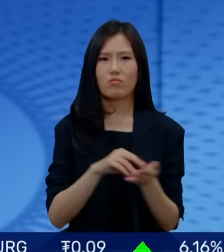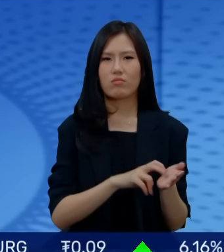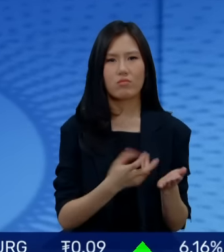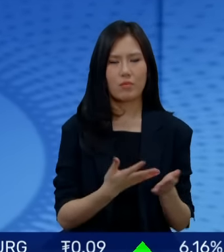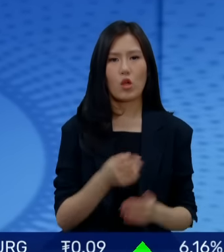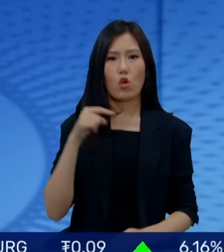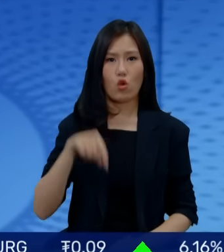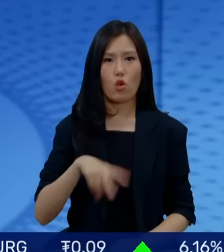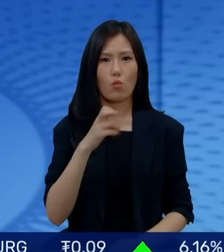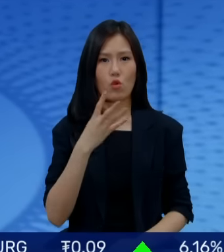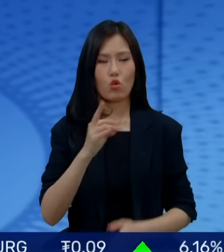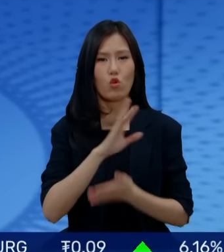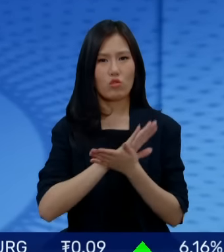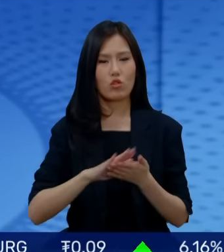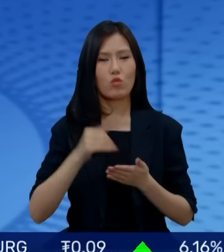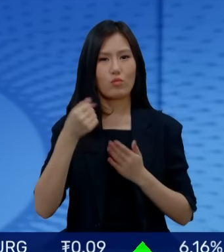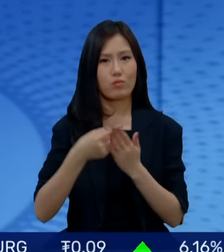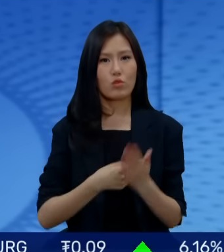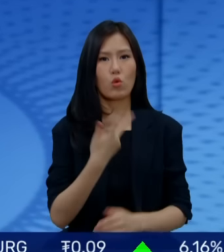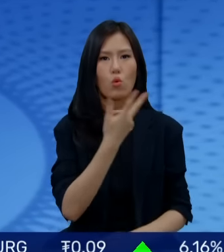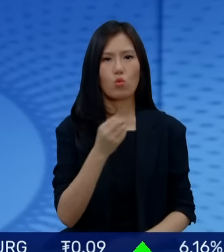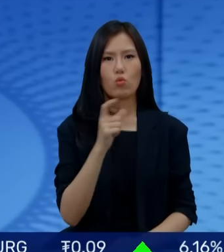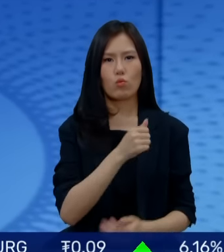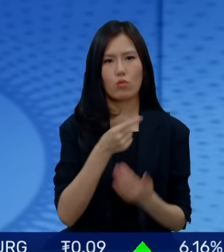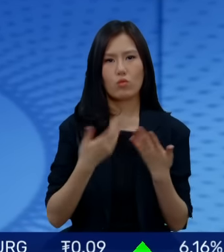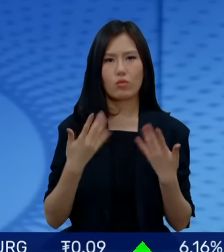бүртгэл эхэлснээс хойш 300 гаруй иргэн бүртгүүлээд байна.